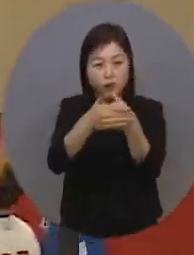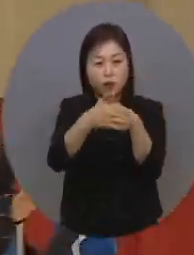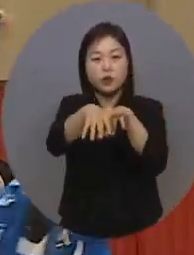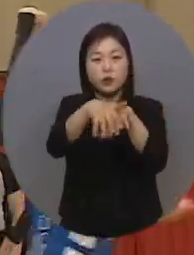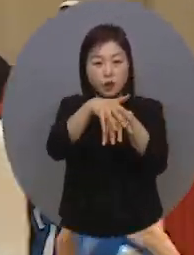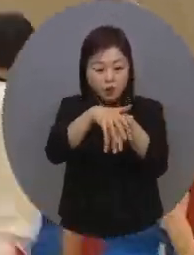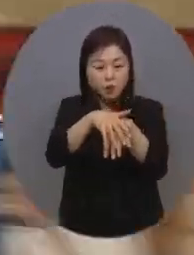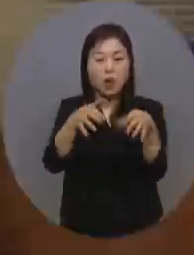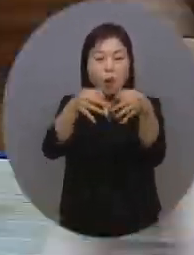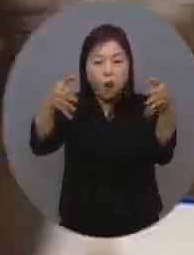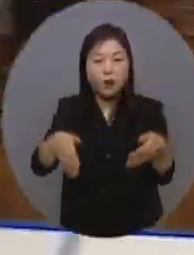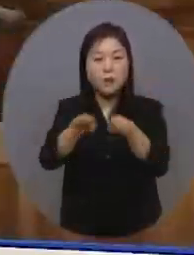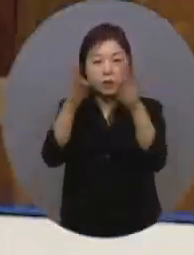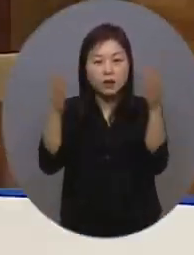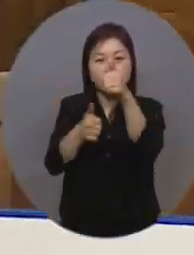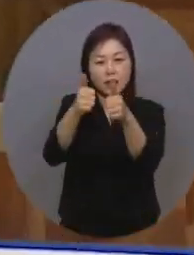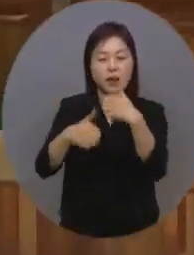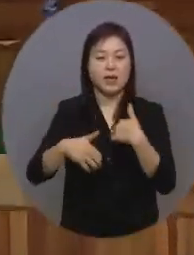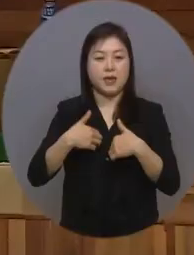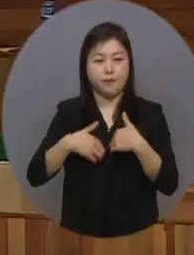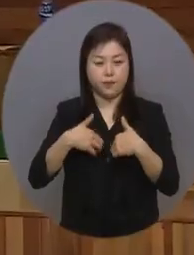대회에 기쁨을 표했습니다.